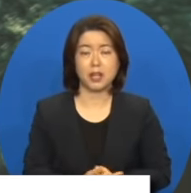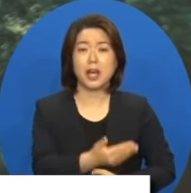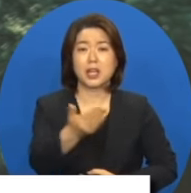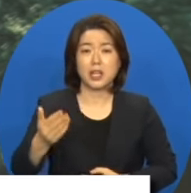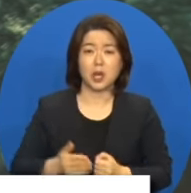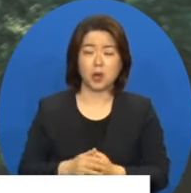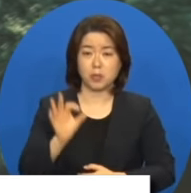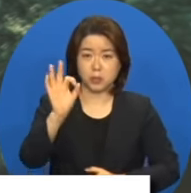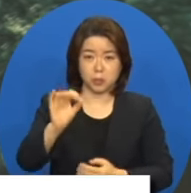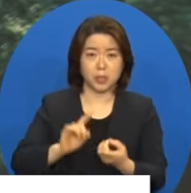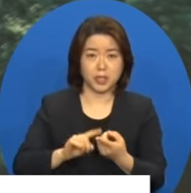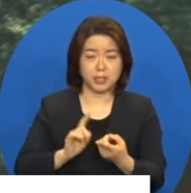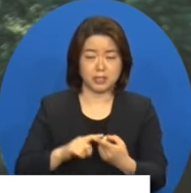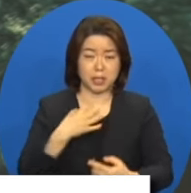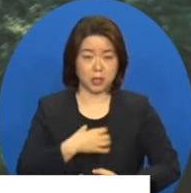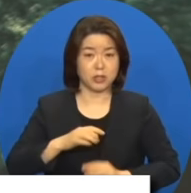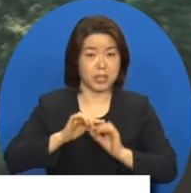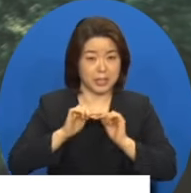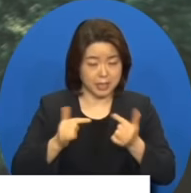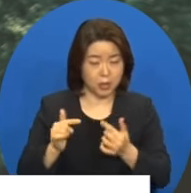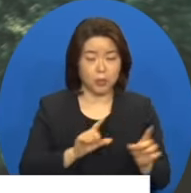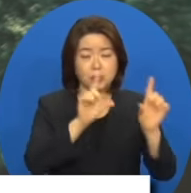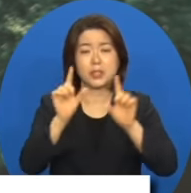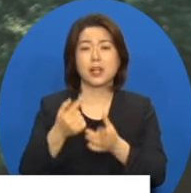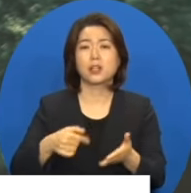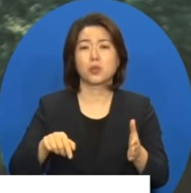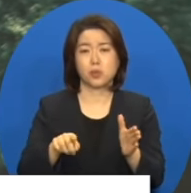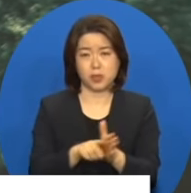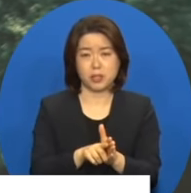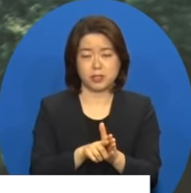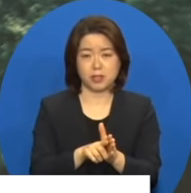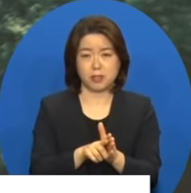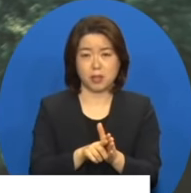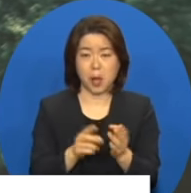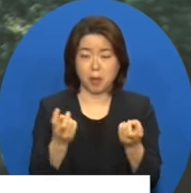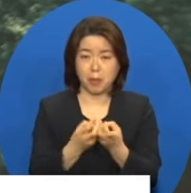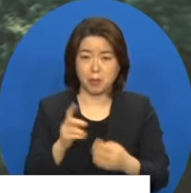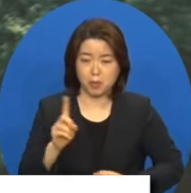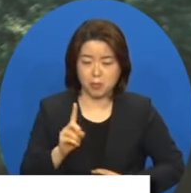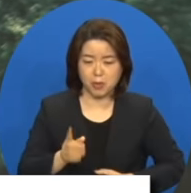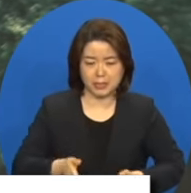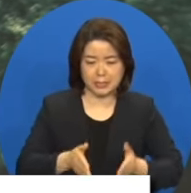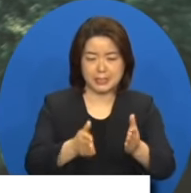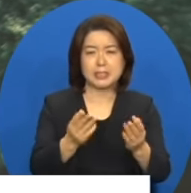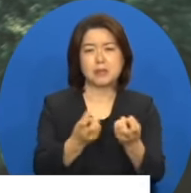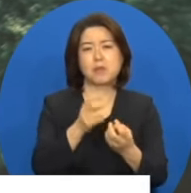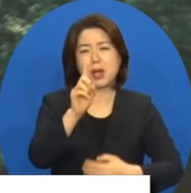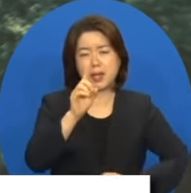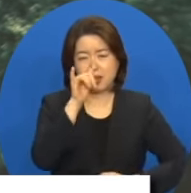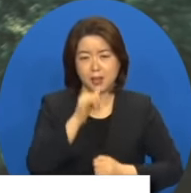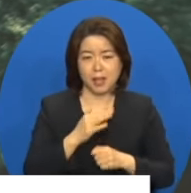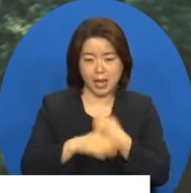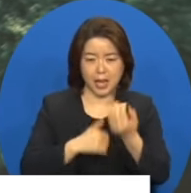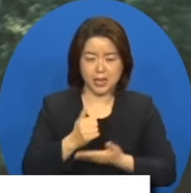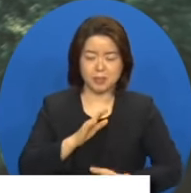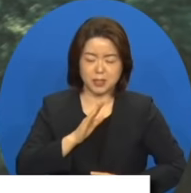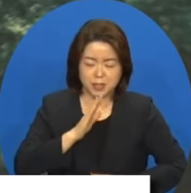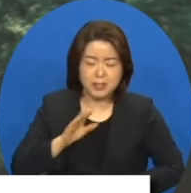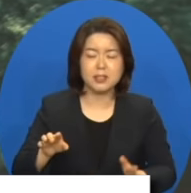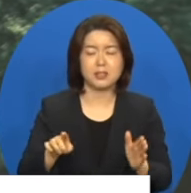돈에 대해서 염려하지 않고 살려면 길은 하나밖에 없습니다. 하나님을 진짜 믿는